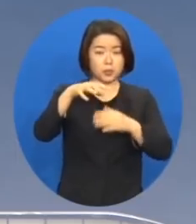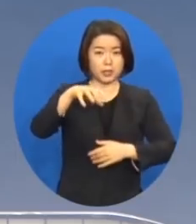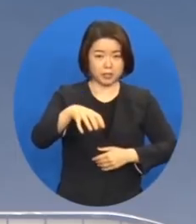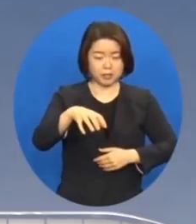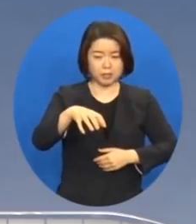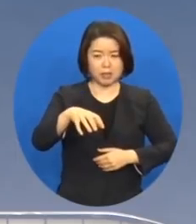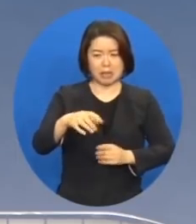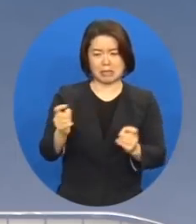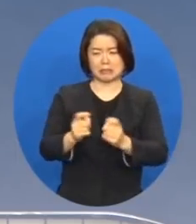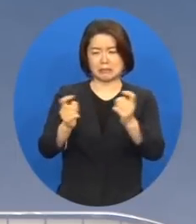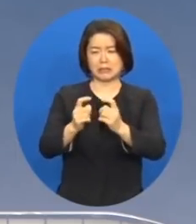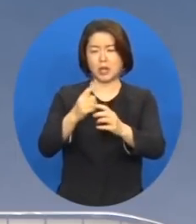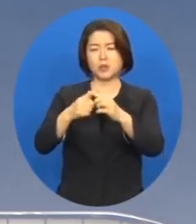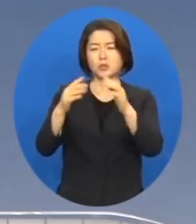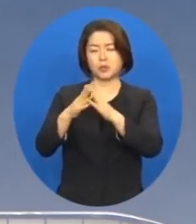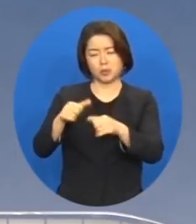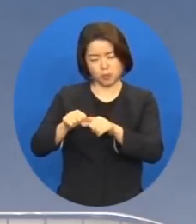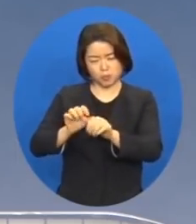교회로 유명했습니다.